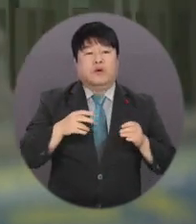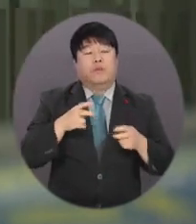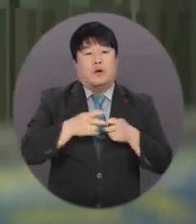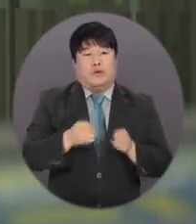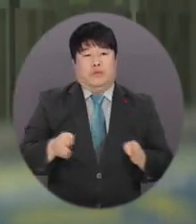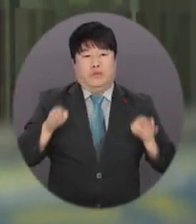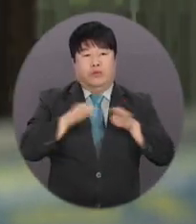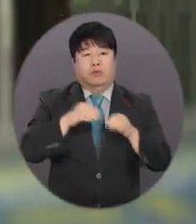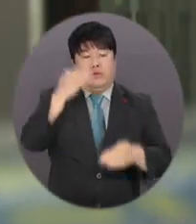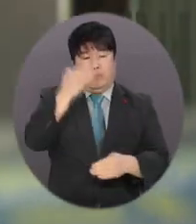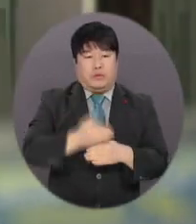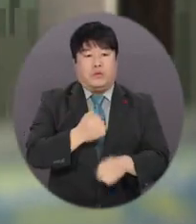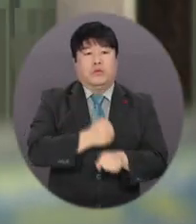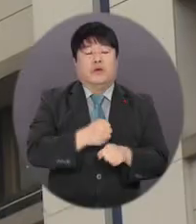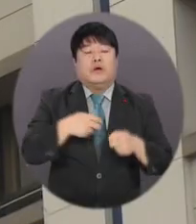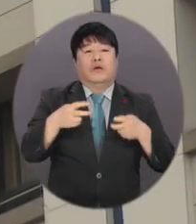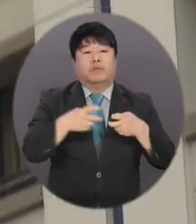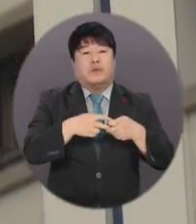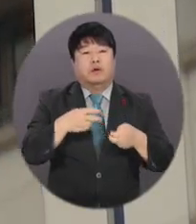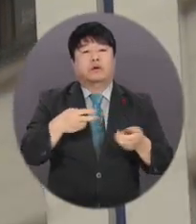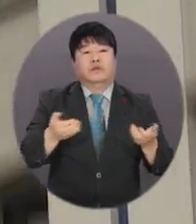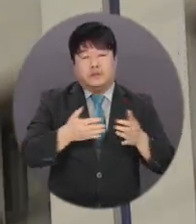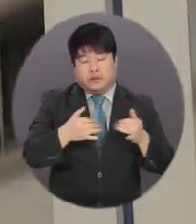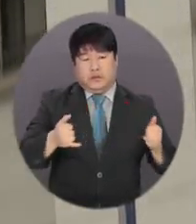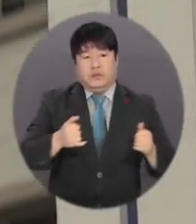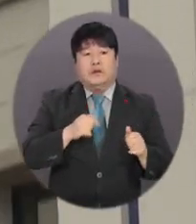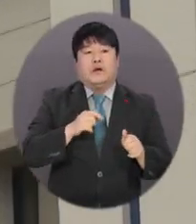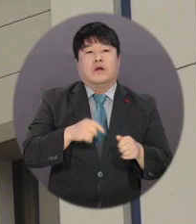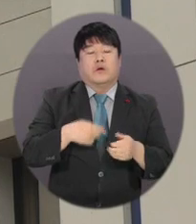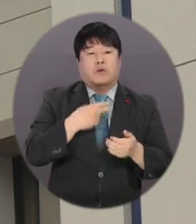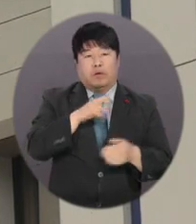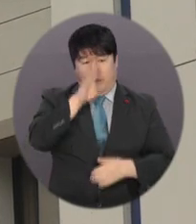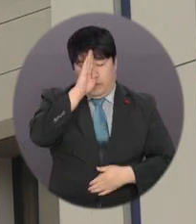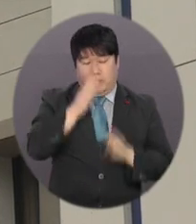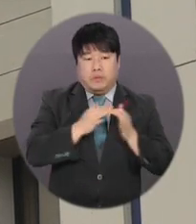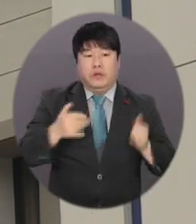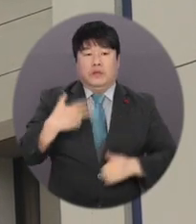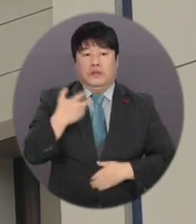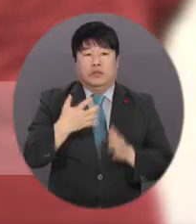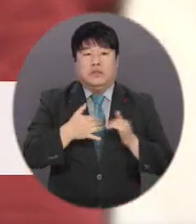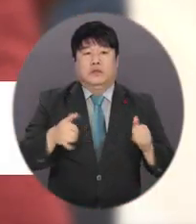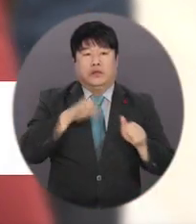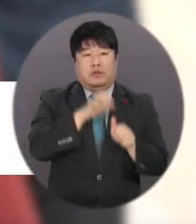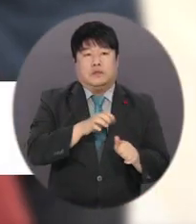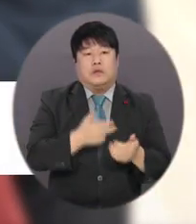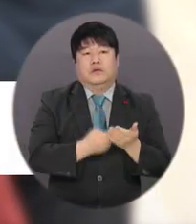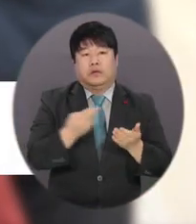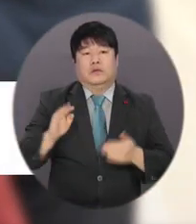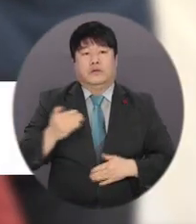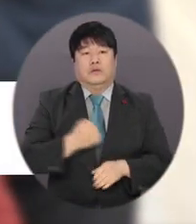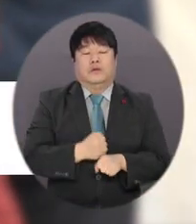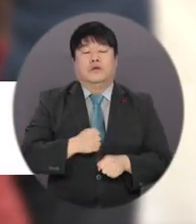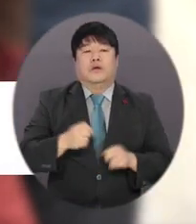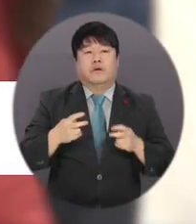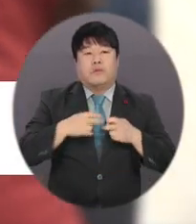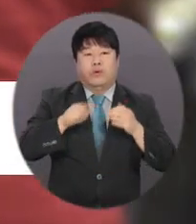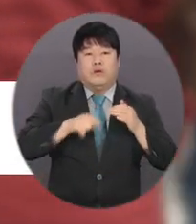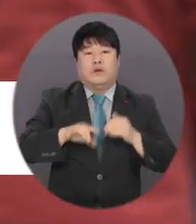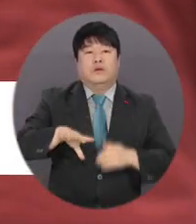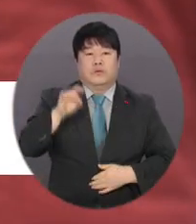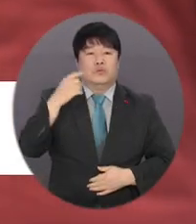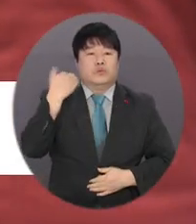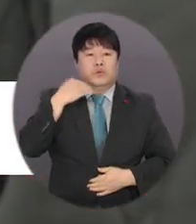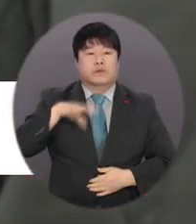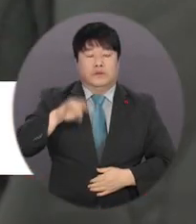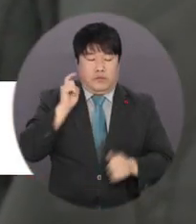폐쇄되고 의료진과 환자 등 70여 명이 자가격리되거나 퇴원 조치됐습니다. 병원 안에서 최초 확진자가 누구인지